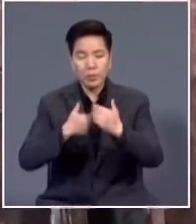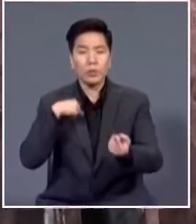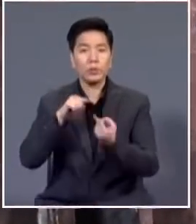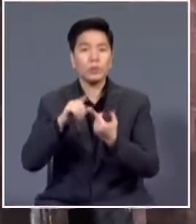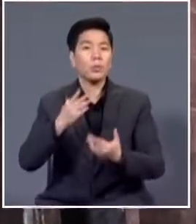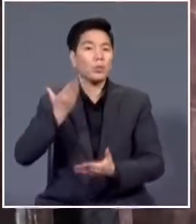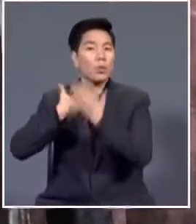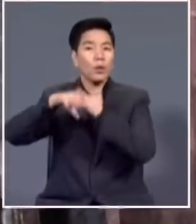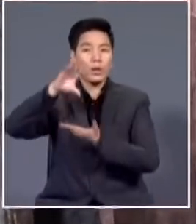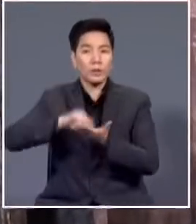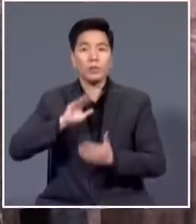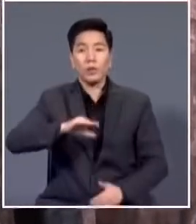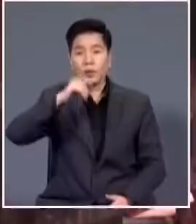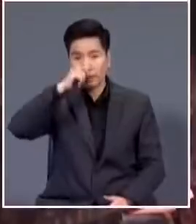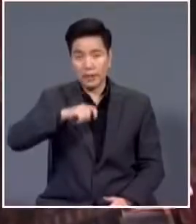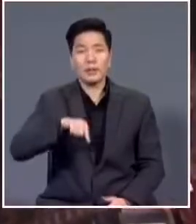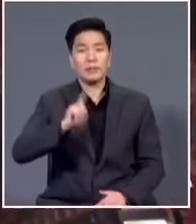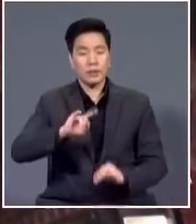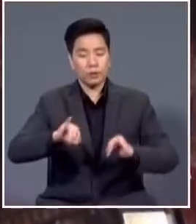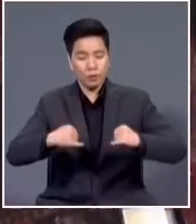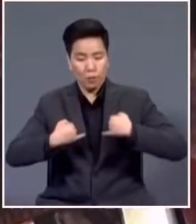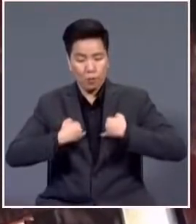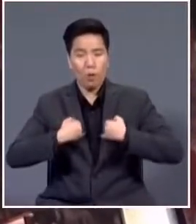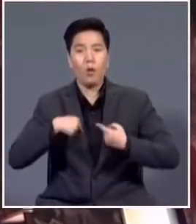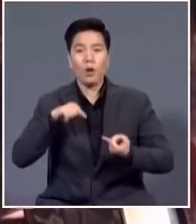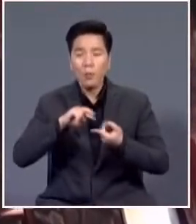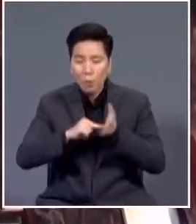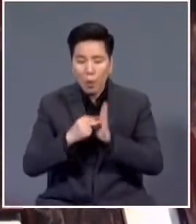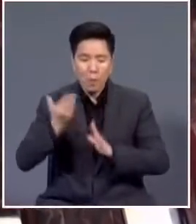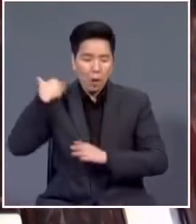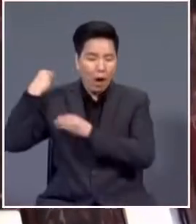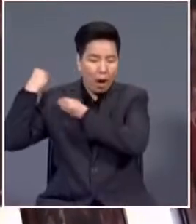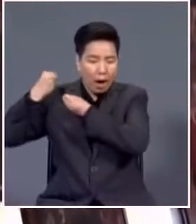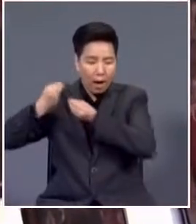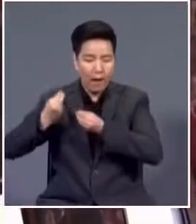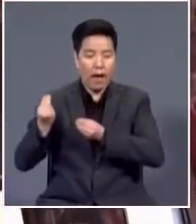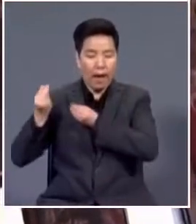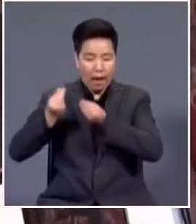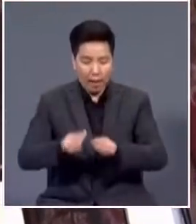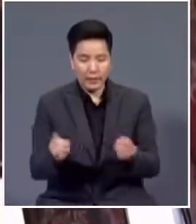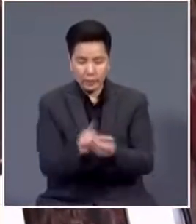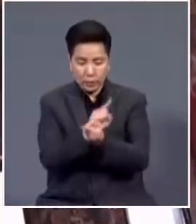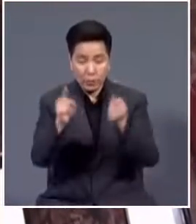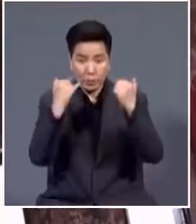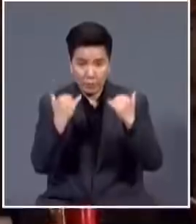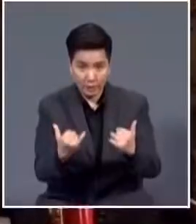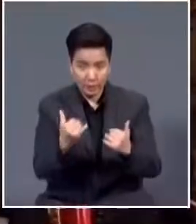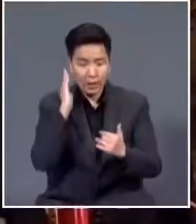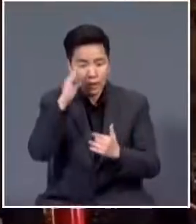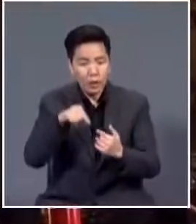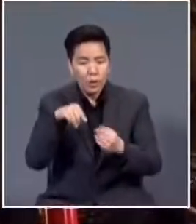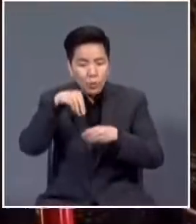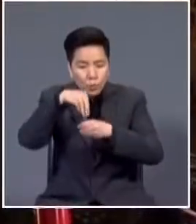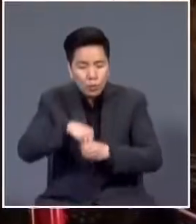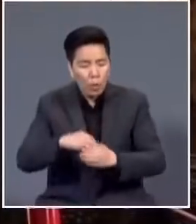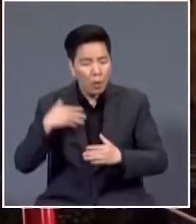าติที่เป็นเจ้าของศิลปะเหล่านั้นเป็นสิ่งดีงามที่สืบทอดมาอย่างยาวนานอยู่คู่กับสังคมและประเทศชาติผ่าน